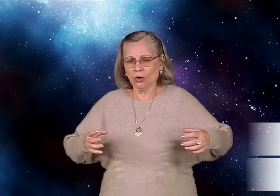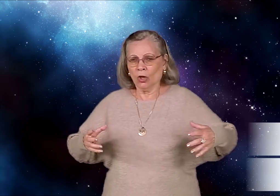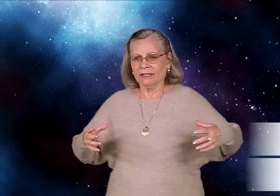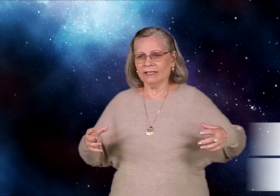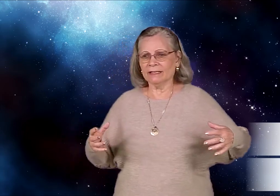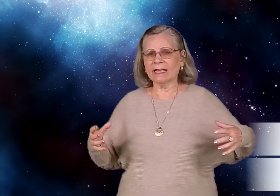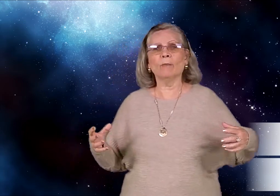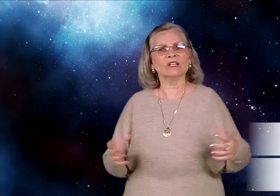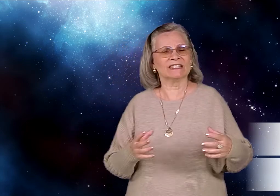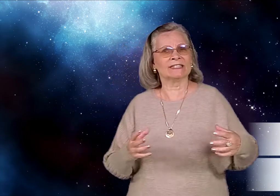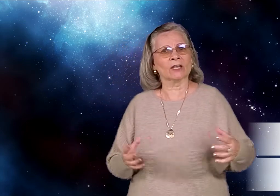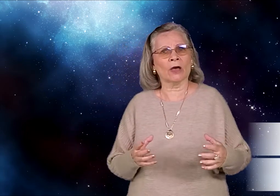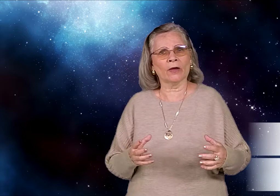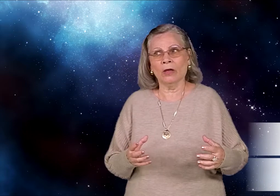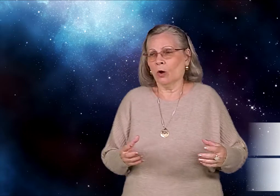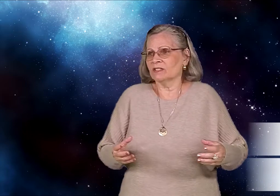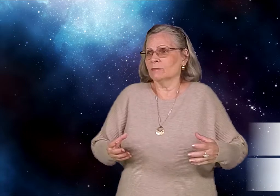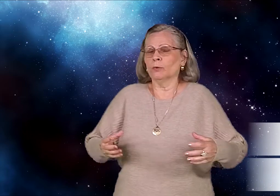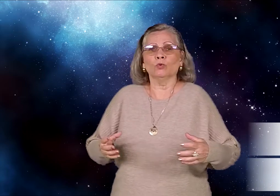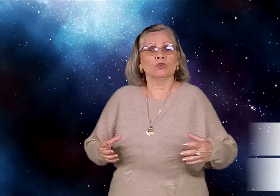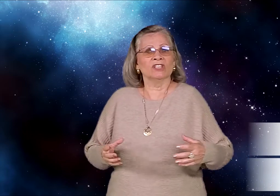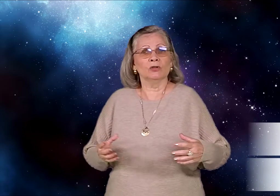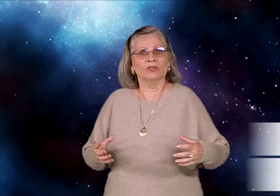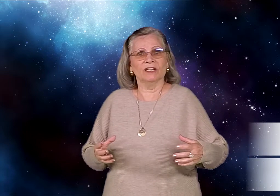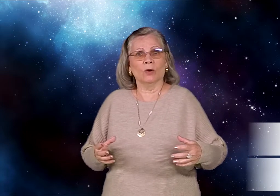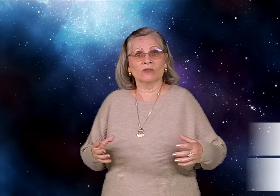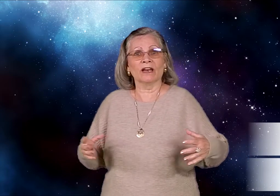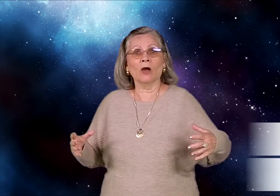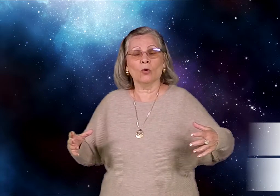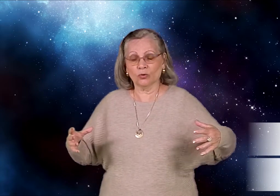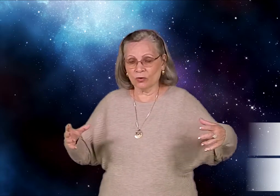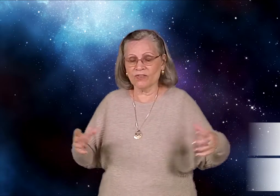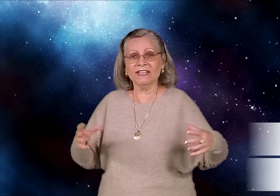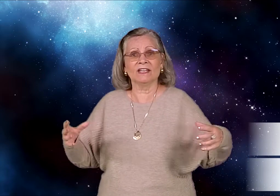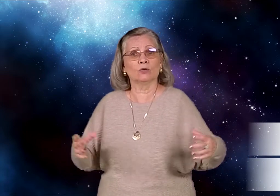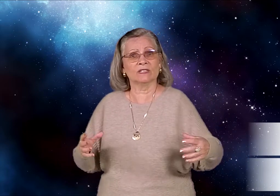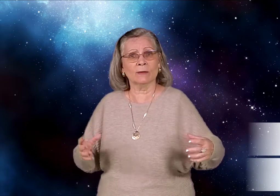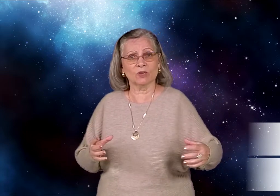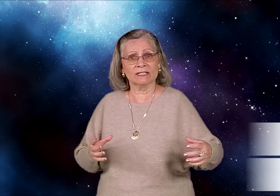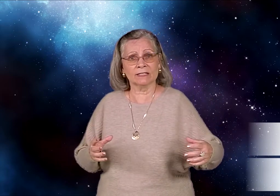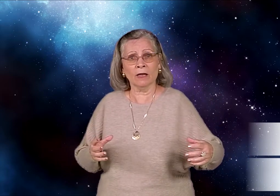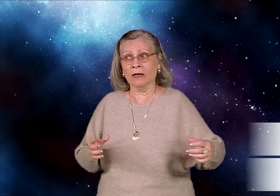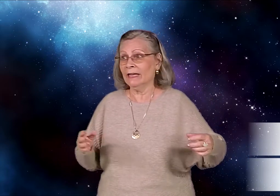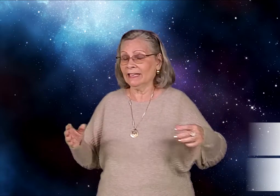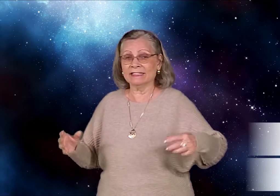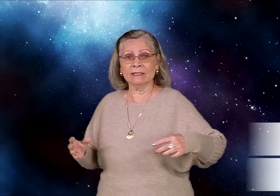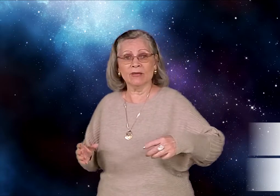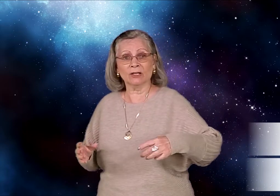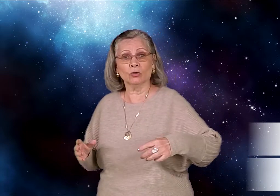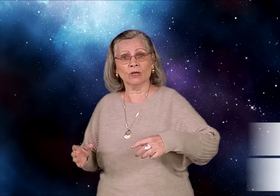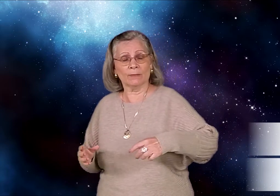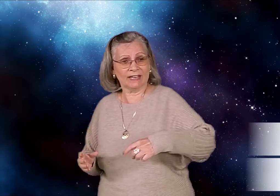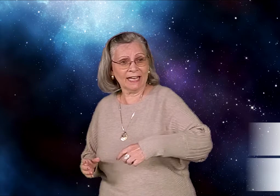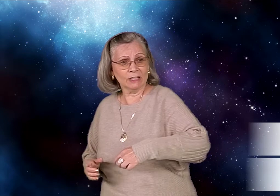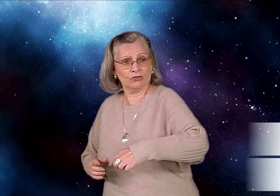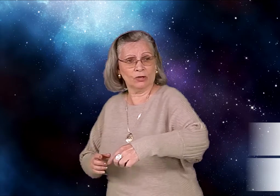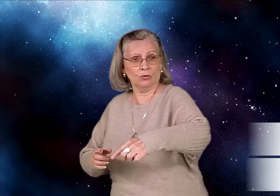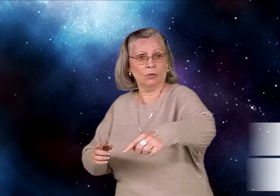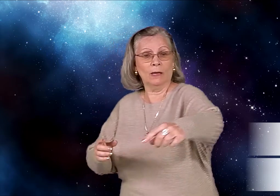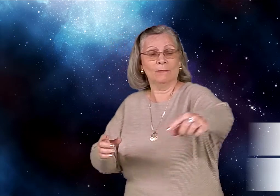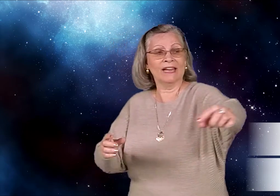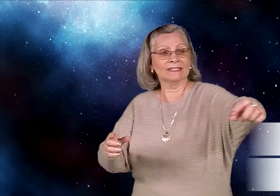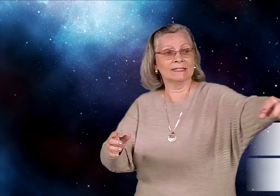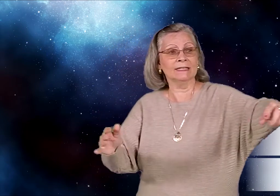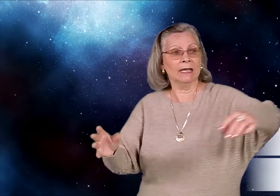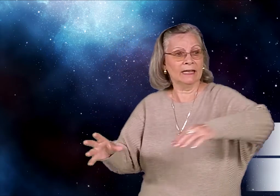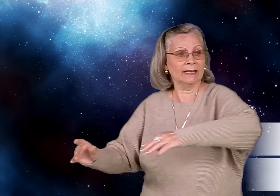On a des amortisseurs. On ne sait pas toucher l'un et l'autre. Alors, on devient des coussins amortisseurs. Et si Mercure et Pégase veulent